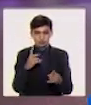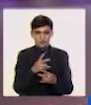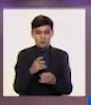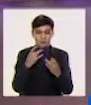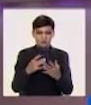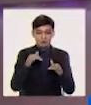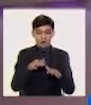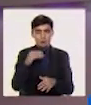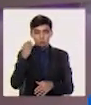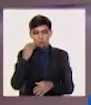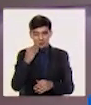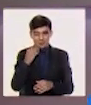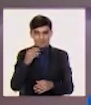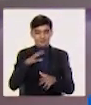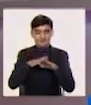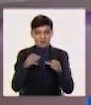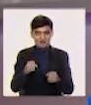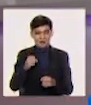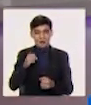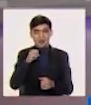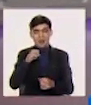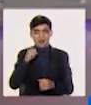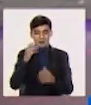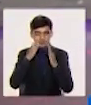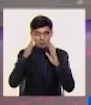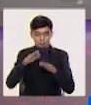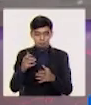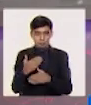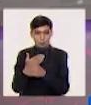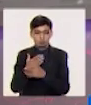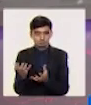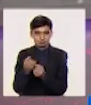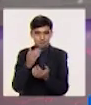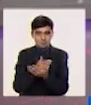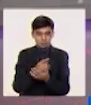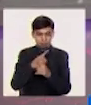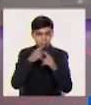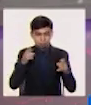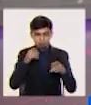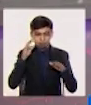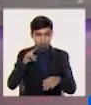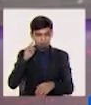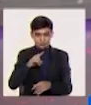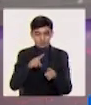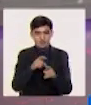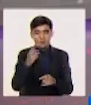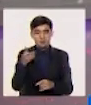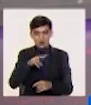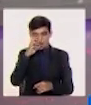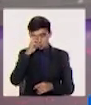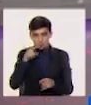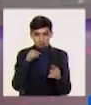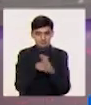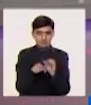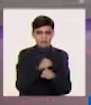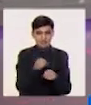Түркия билігі Азербайджанды қолдайтынын ашық мәлімдеді. Сон ескерген әлем жұртшылығы екелдің арасындағы даулы жер үшін